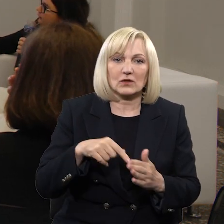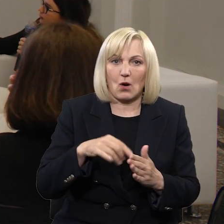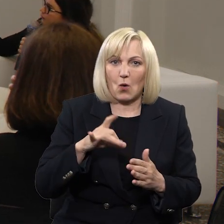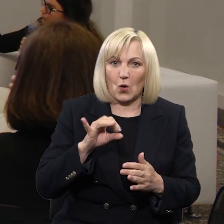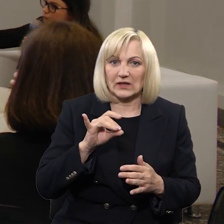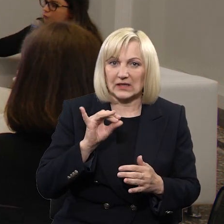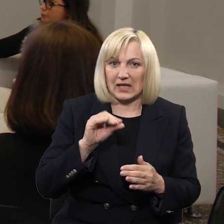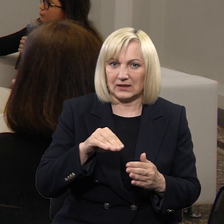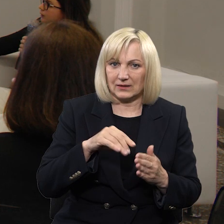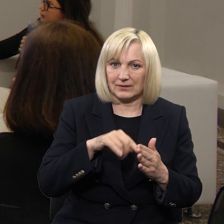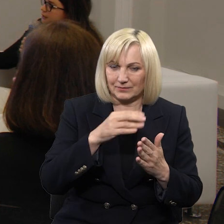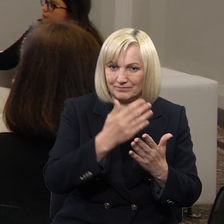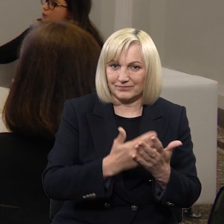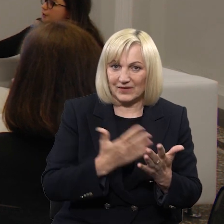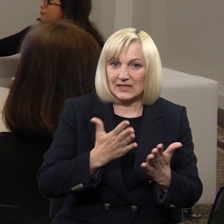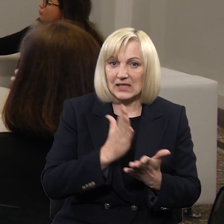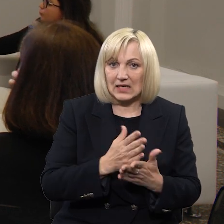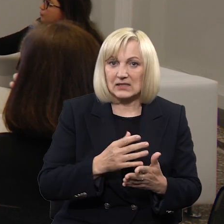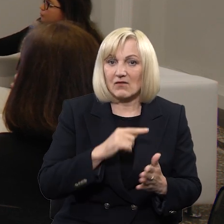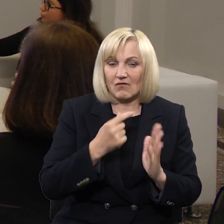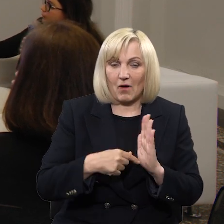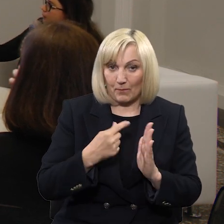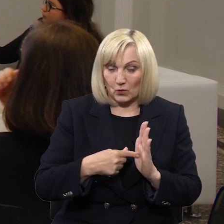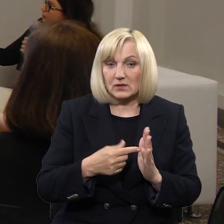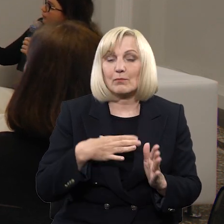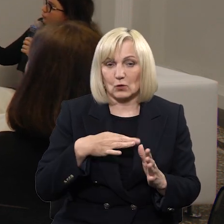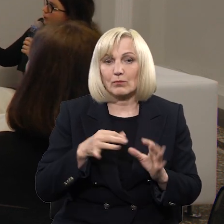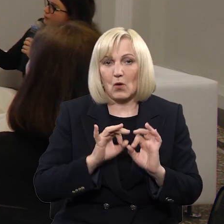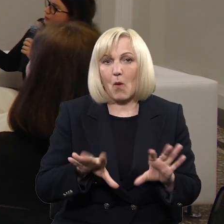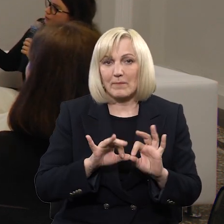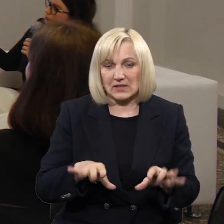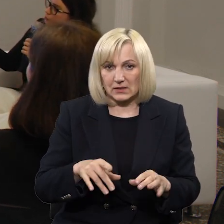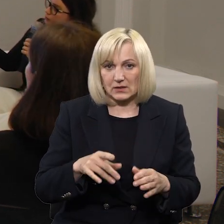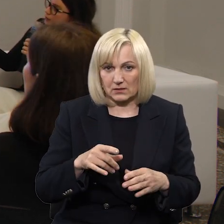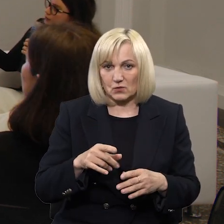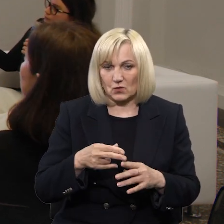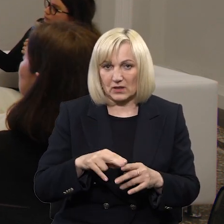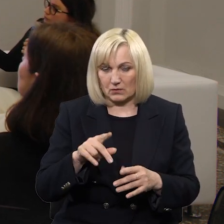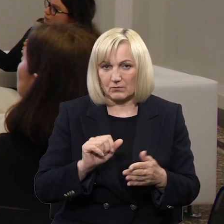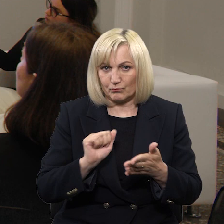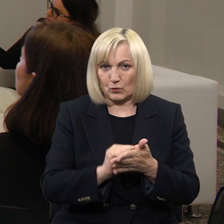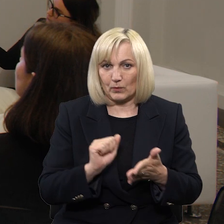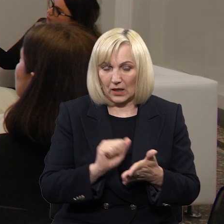или иного контента в общем-то Если есть вопросы Я потом поясню эту часть публикаций